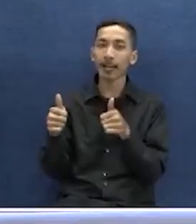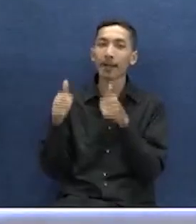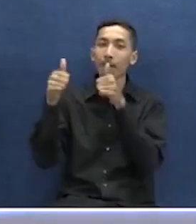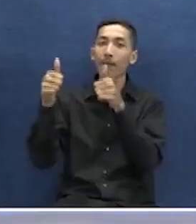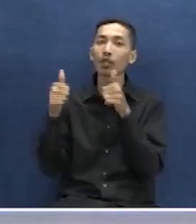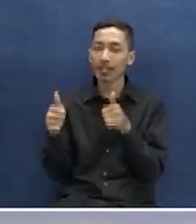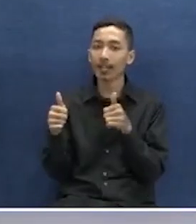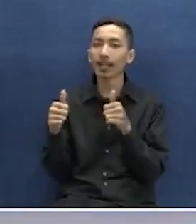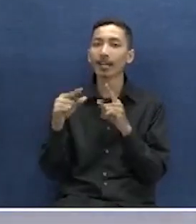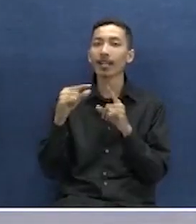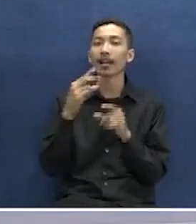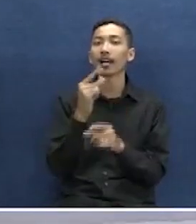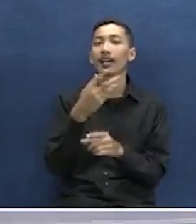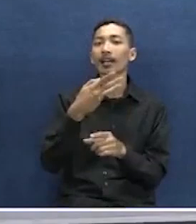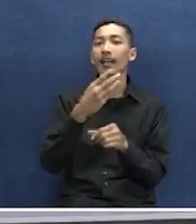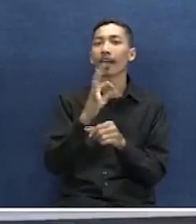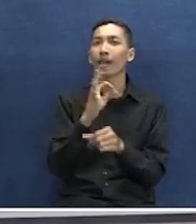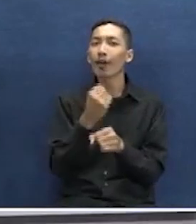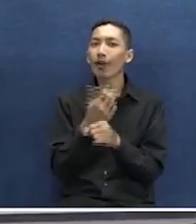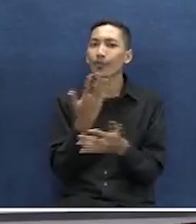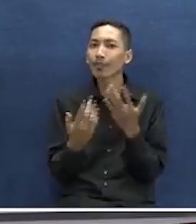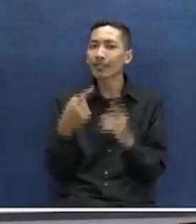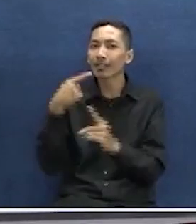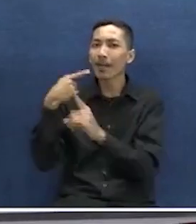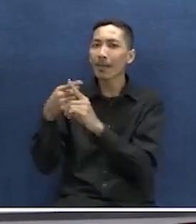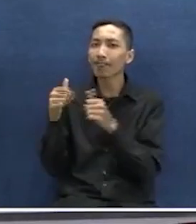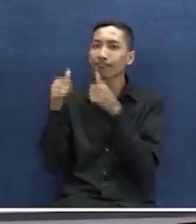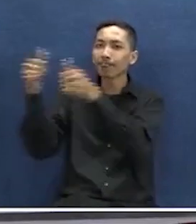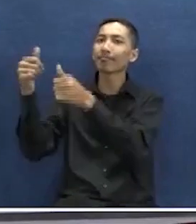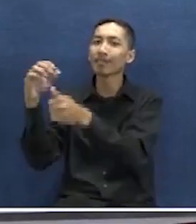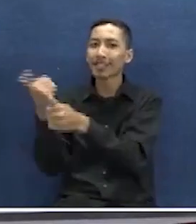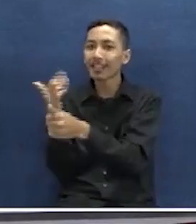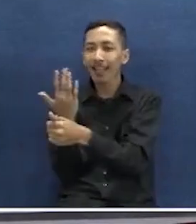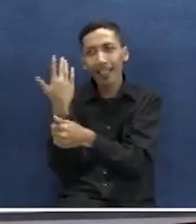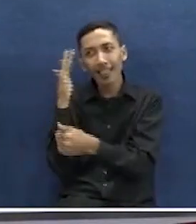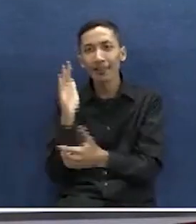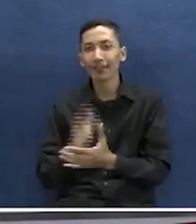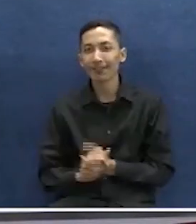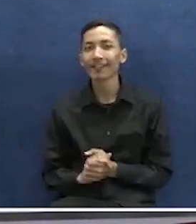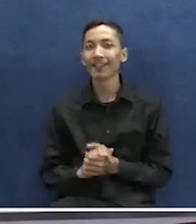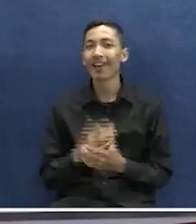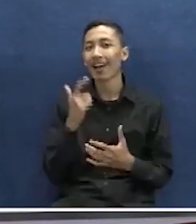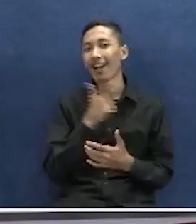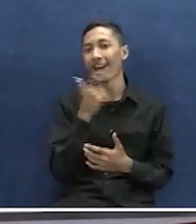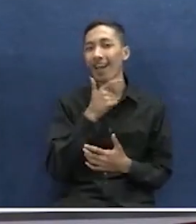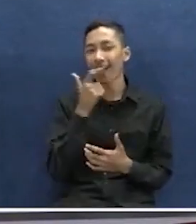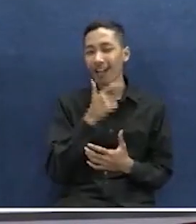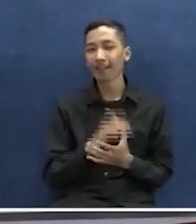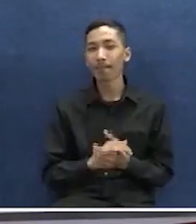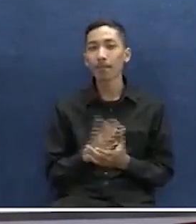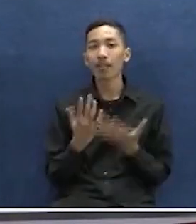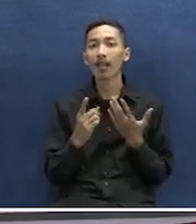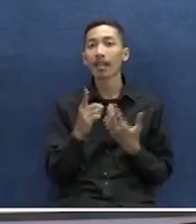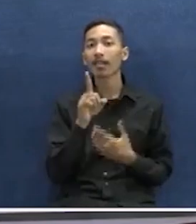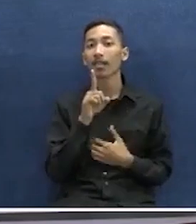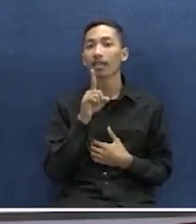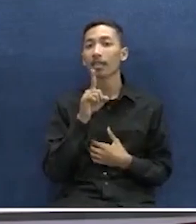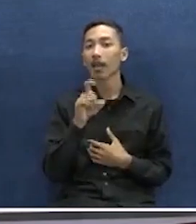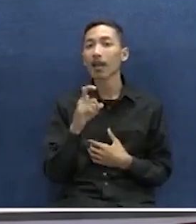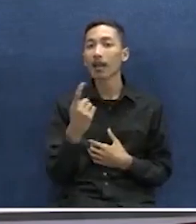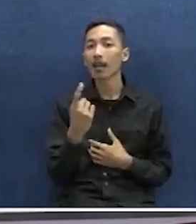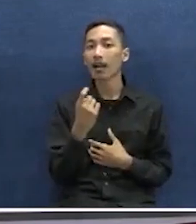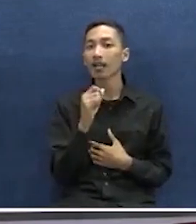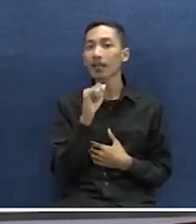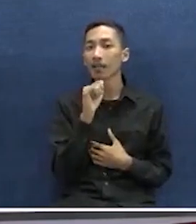kita satu pertanyaan lagi ya Kita kasih mungkin tadi Dari sini Dari siapa aja deh mau bertanya satu pertanyaan